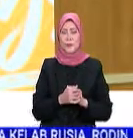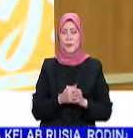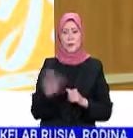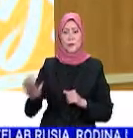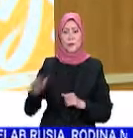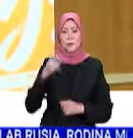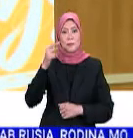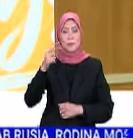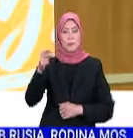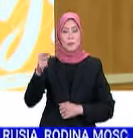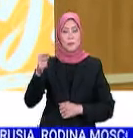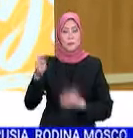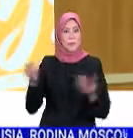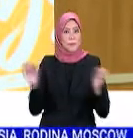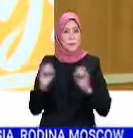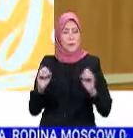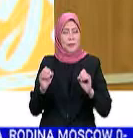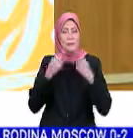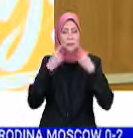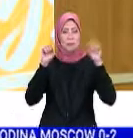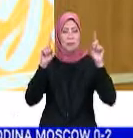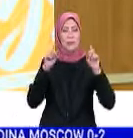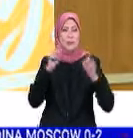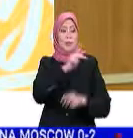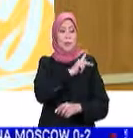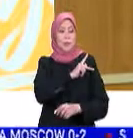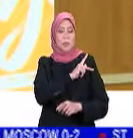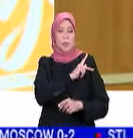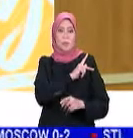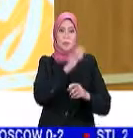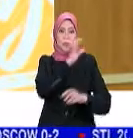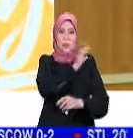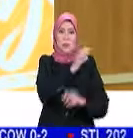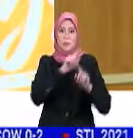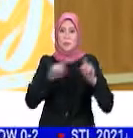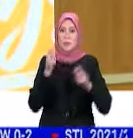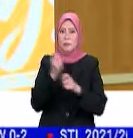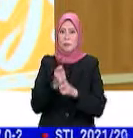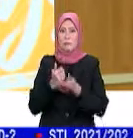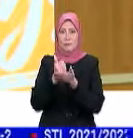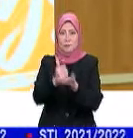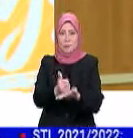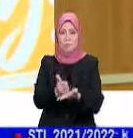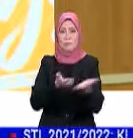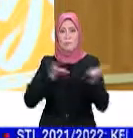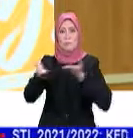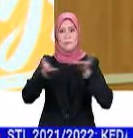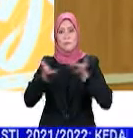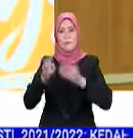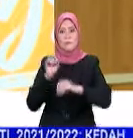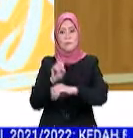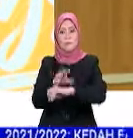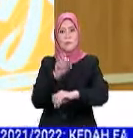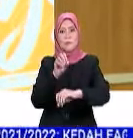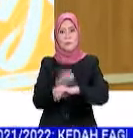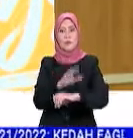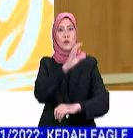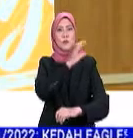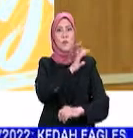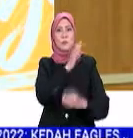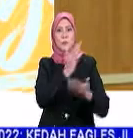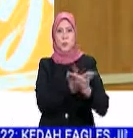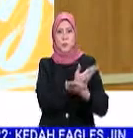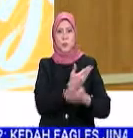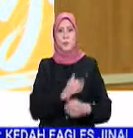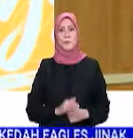Menurut Jagannathan, walaupun tidak lagi bergelar ketua jurulatih, beliau akan tetap membantu dan memberikan khidmat nasihat kepada jurulatih